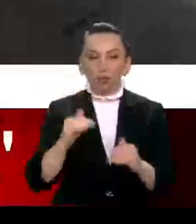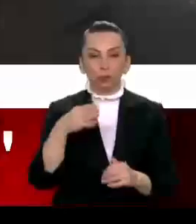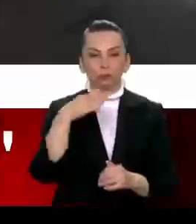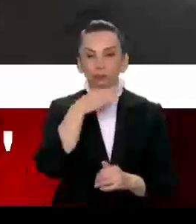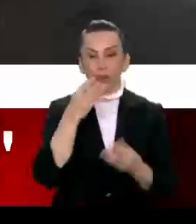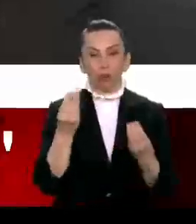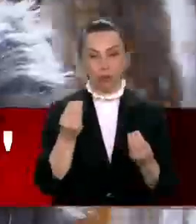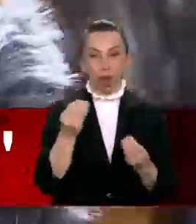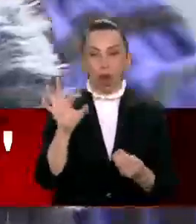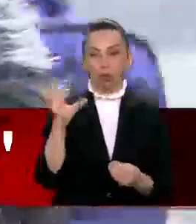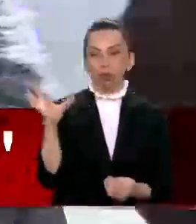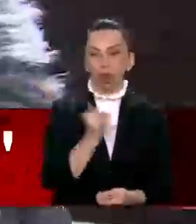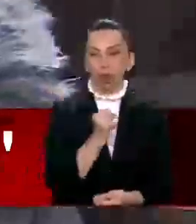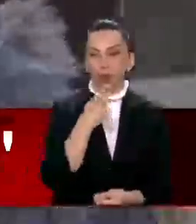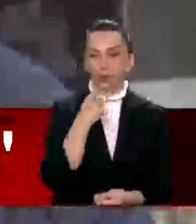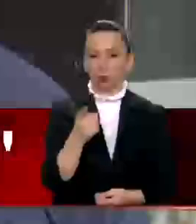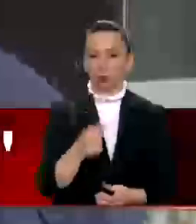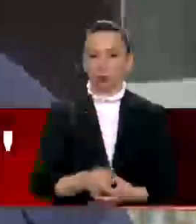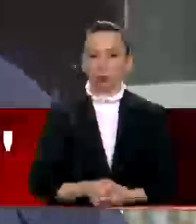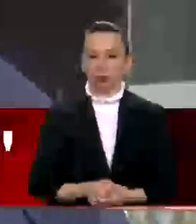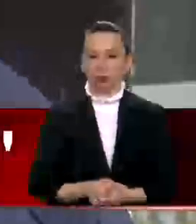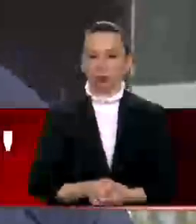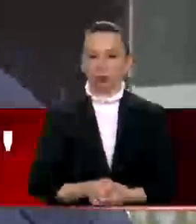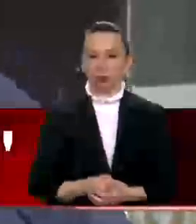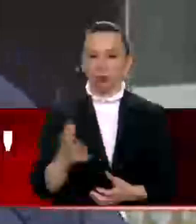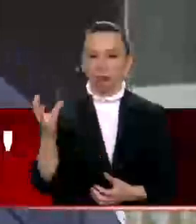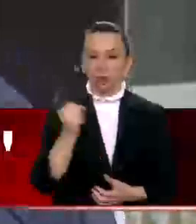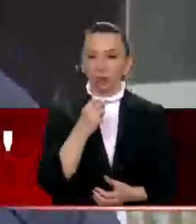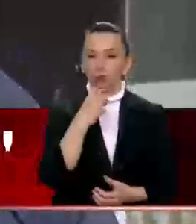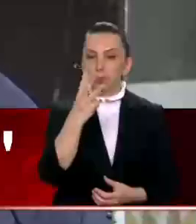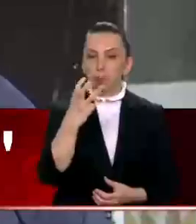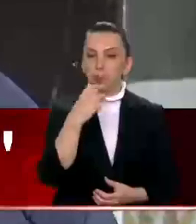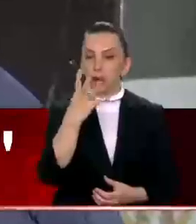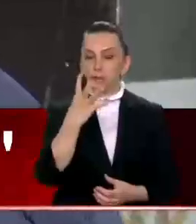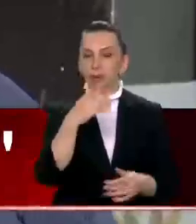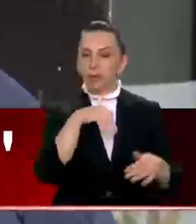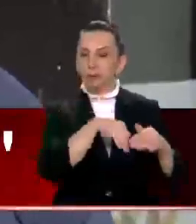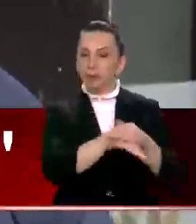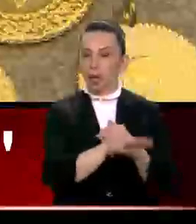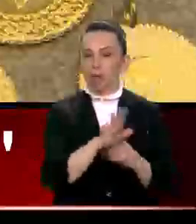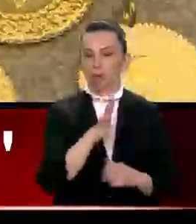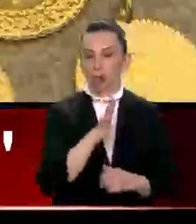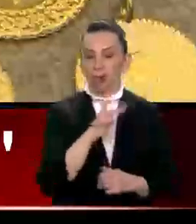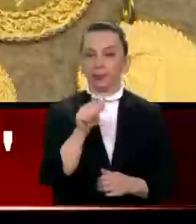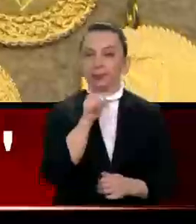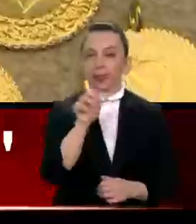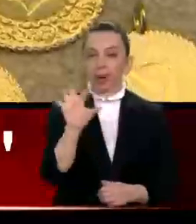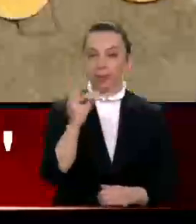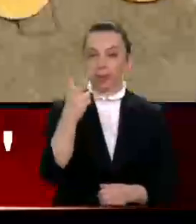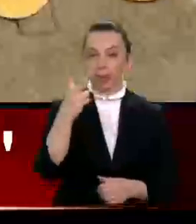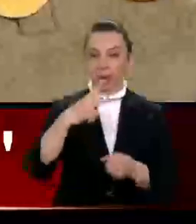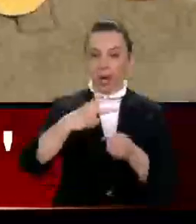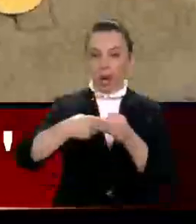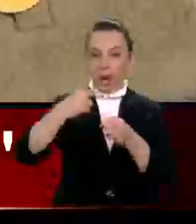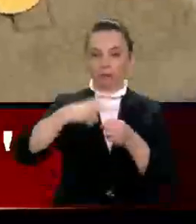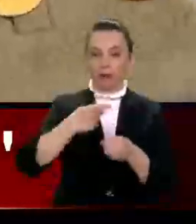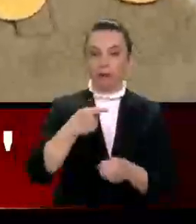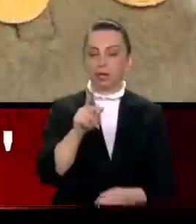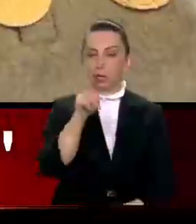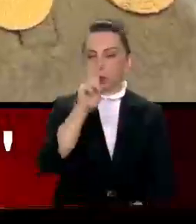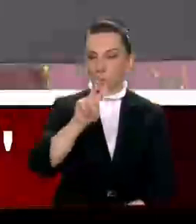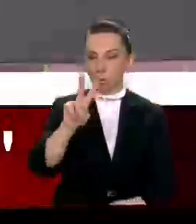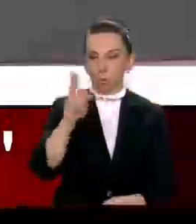olarak kullanması gerekiyor. Yastık altı yapıyorum. Aldım mı 3 yıl 5 yıl kalabiliyor, kağıt para gibi değil. Gram altın 2 hafta önce 1200